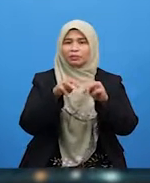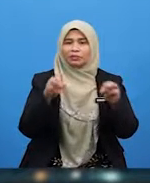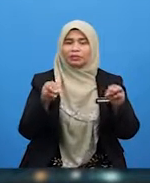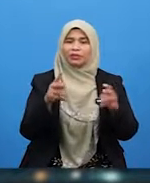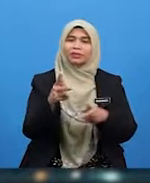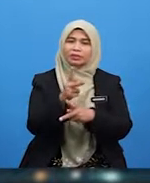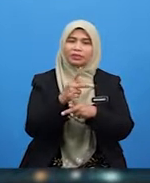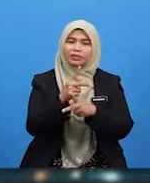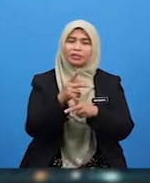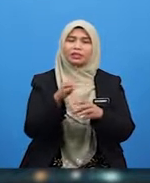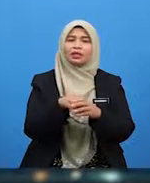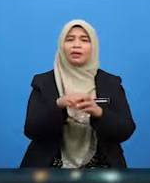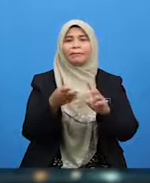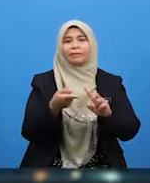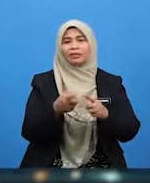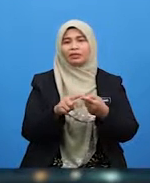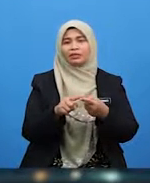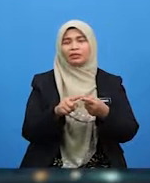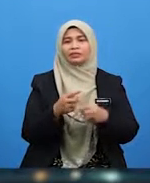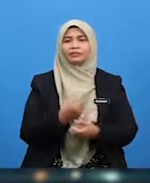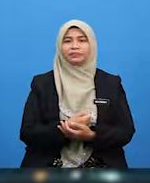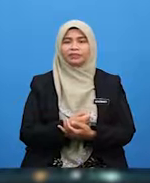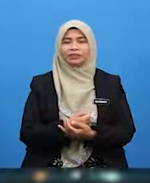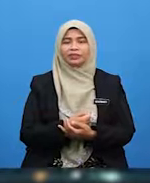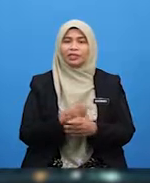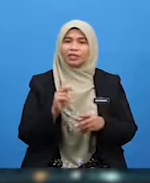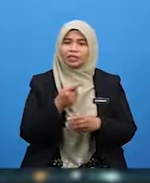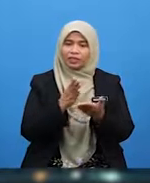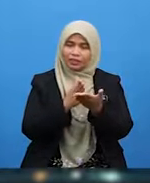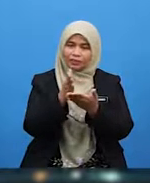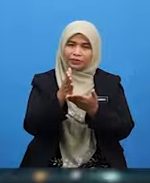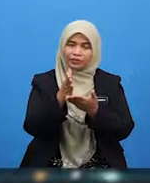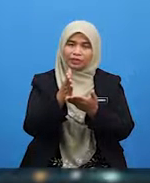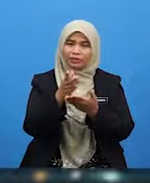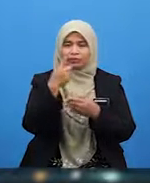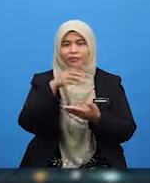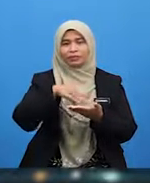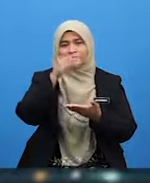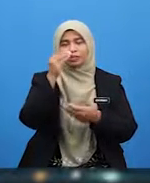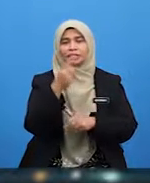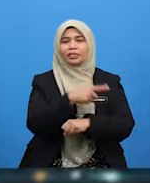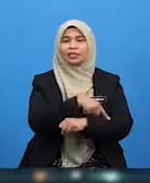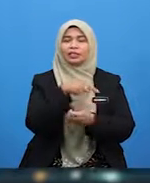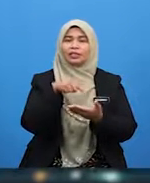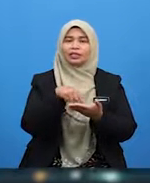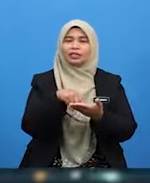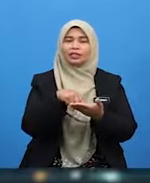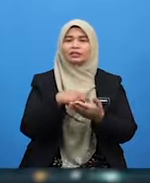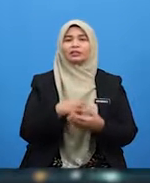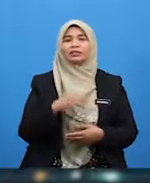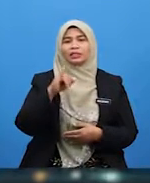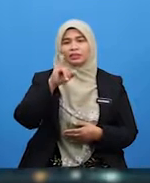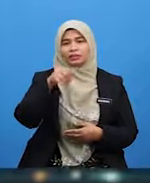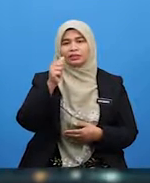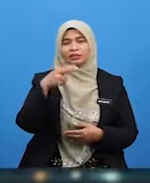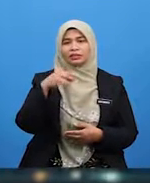berhati-hati dalam pergaulan seharian. Kita teruskan dengan pembelajaran kita pada hari ini. Kejahilan masyarakat